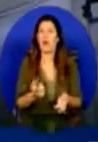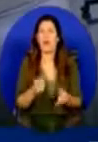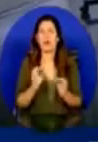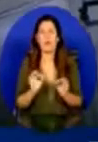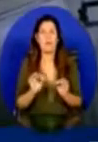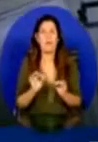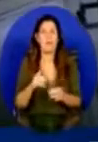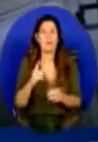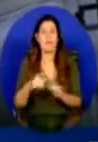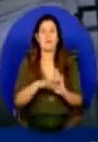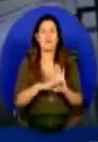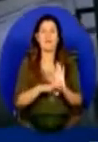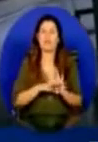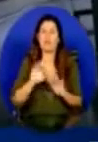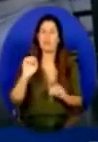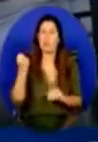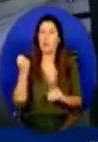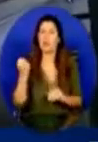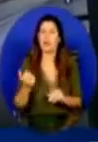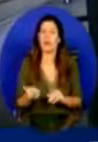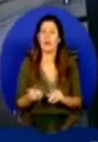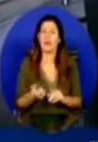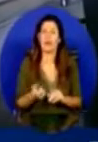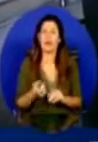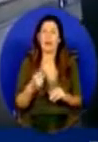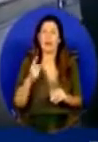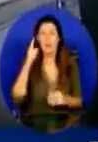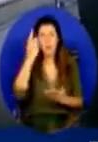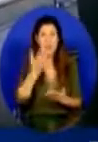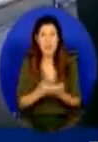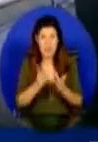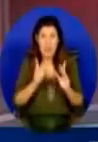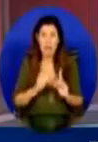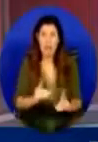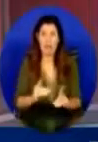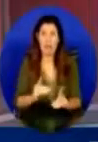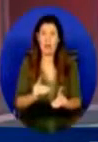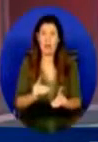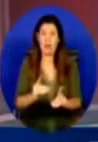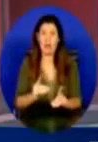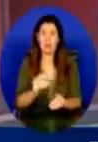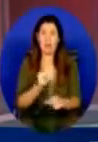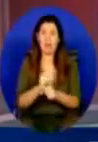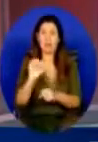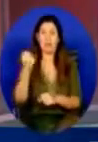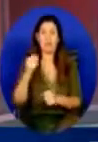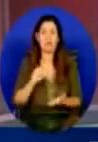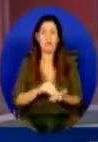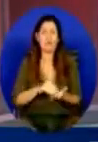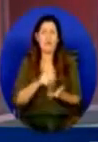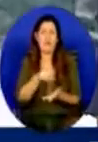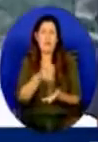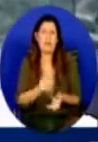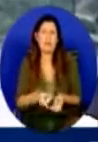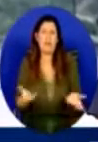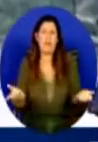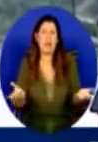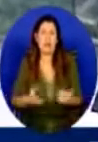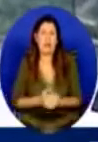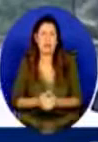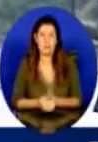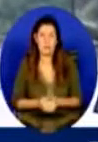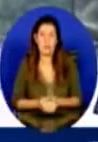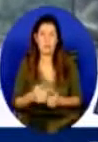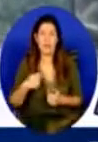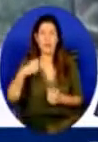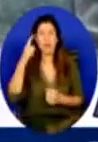שרואה בציונות, הוא גם מציע דרכים למימוש הציונות. למה צריך את זה? אני חושבת שמפלגה,